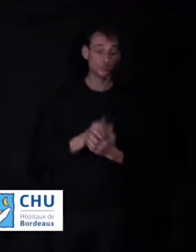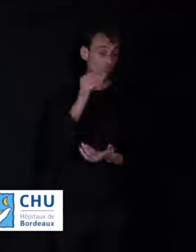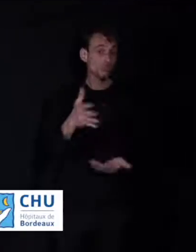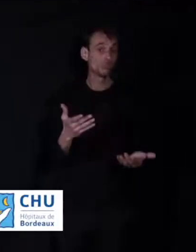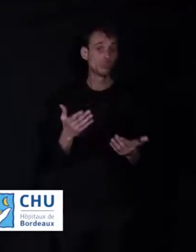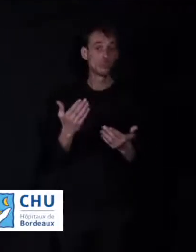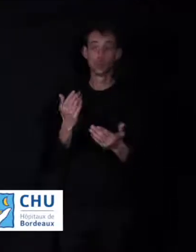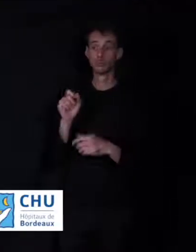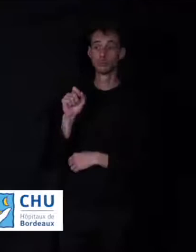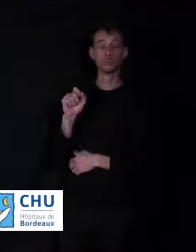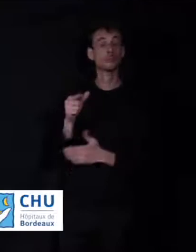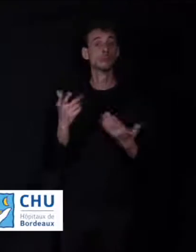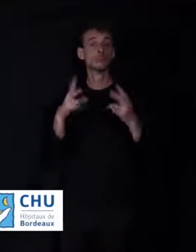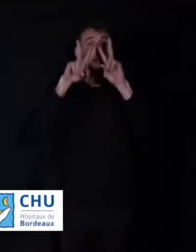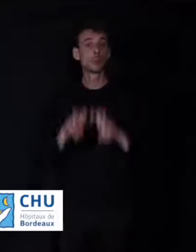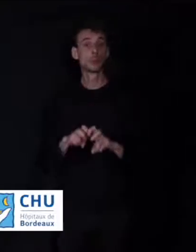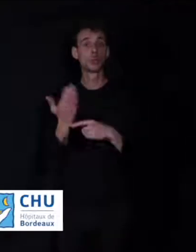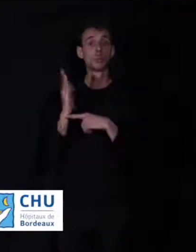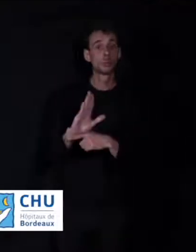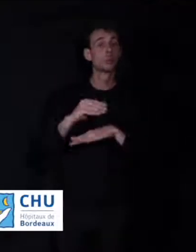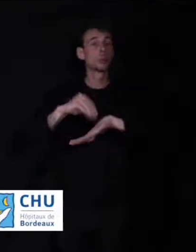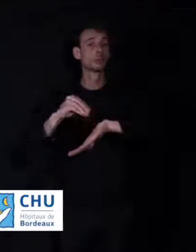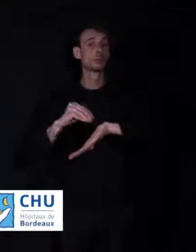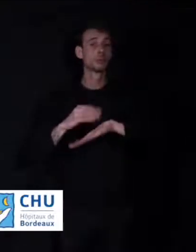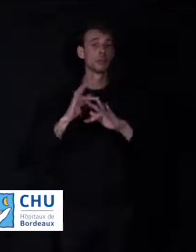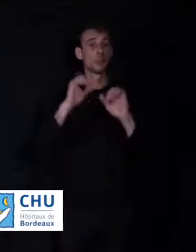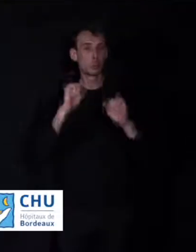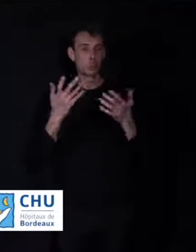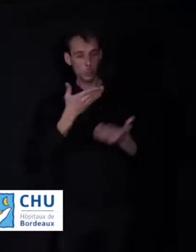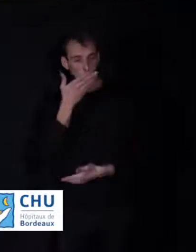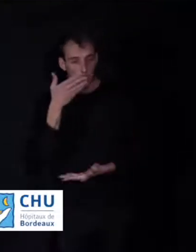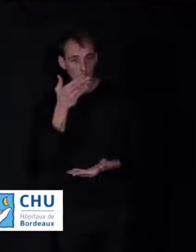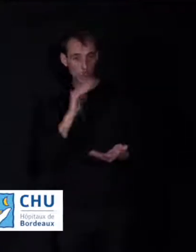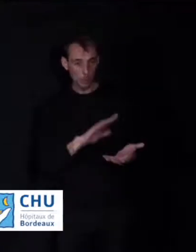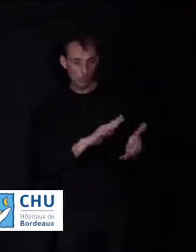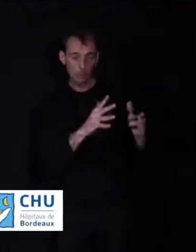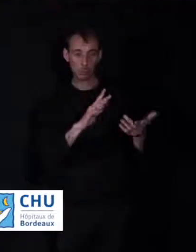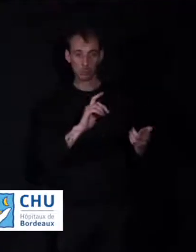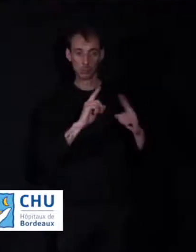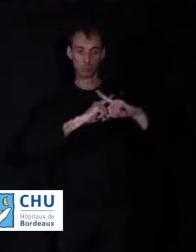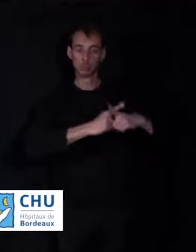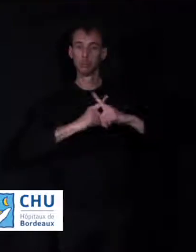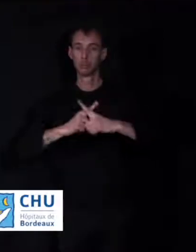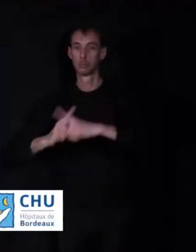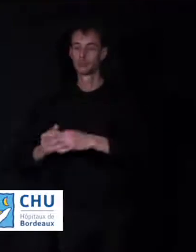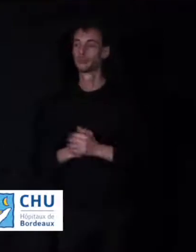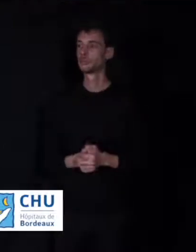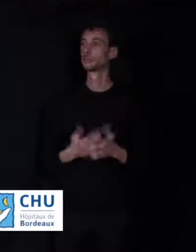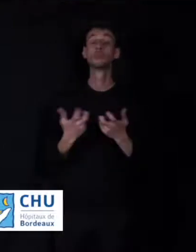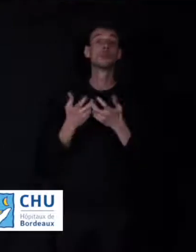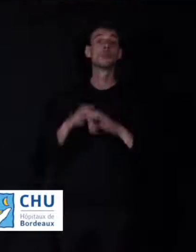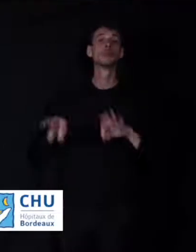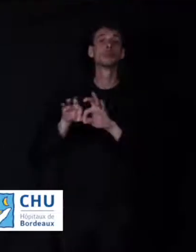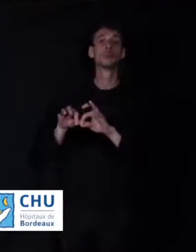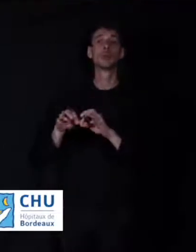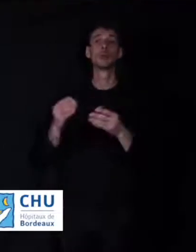d'amélioration. Travailler sur l'adhésion, c'est important. Et ici, c'est un exemple du Bangladesh, qui était un pays qui était pas très pour